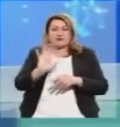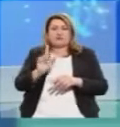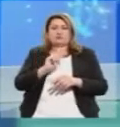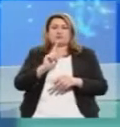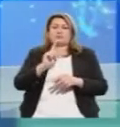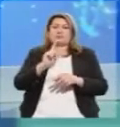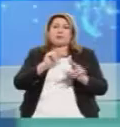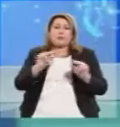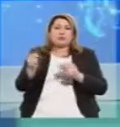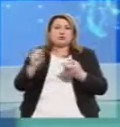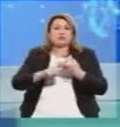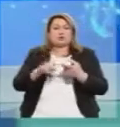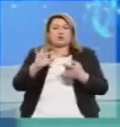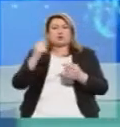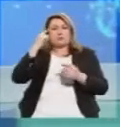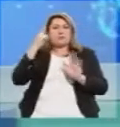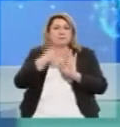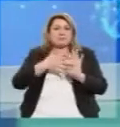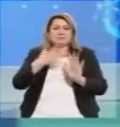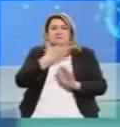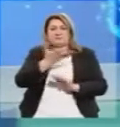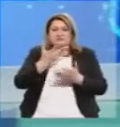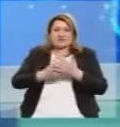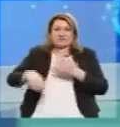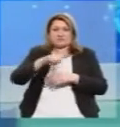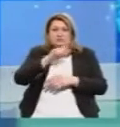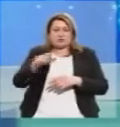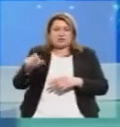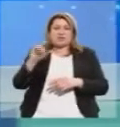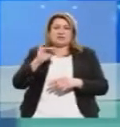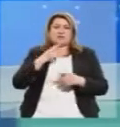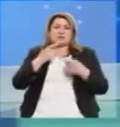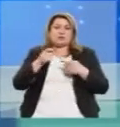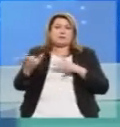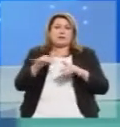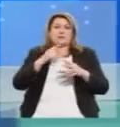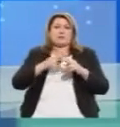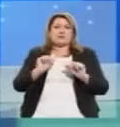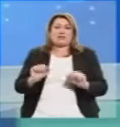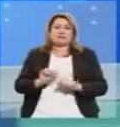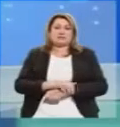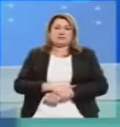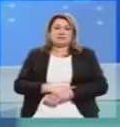что благополучие зависит от осознанности самих граждан и соблюдения ими мер профилактики.